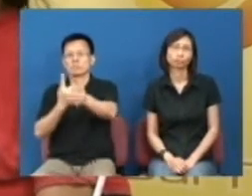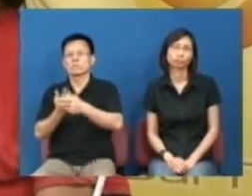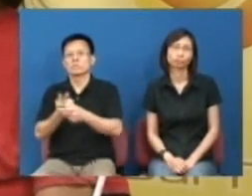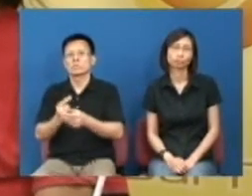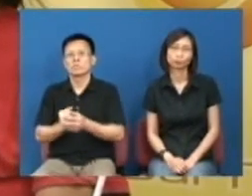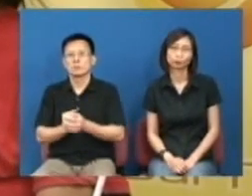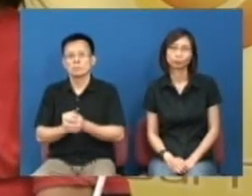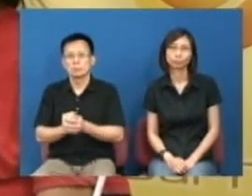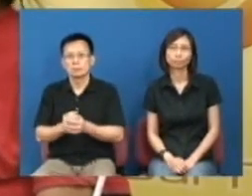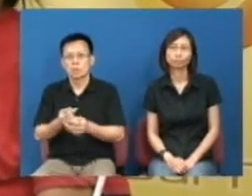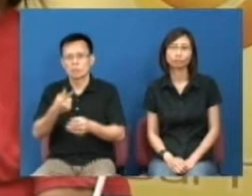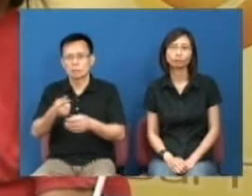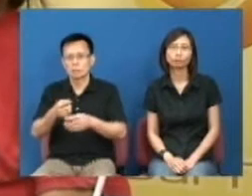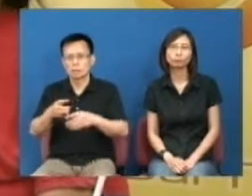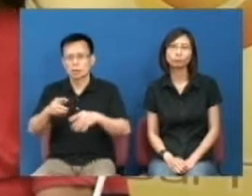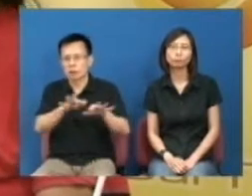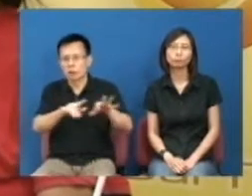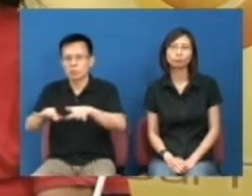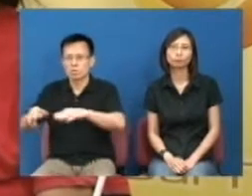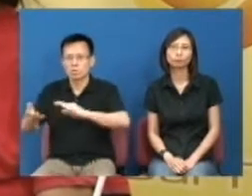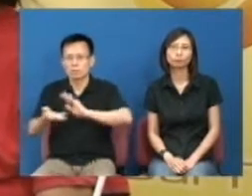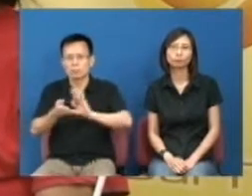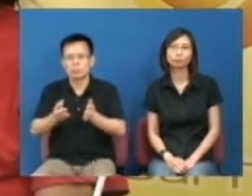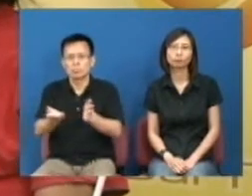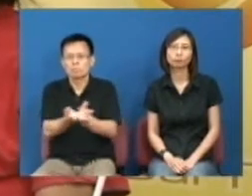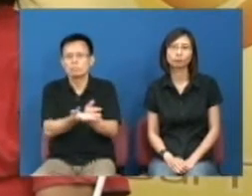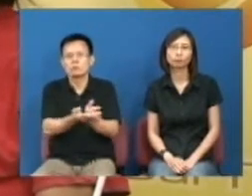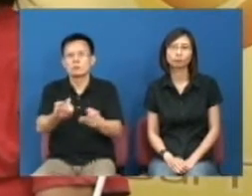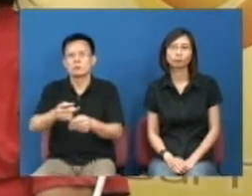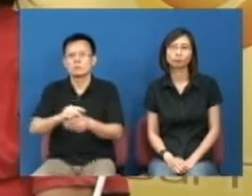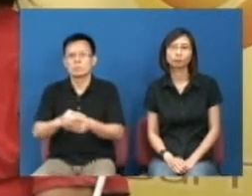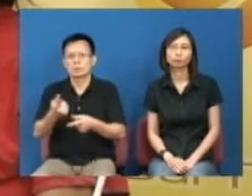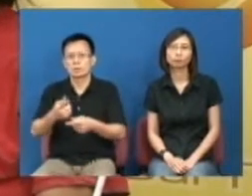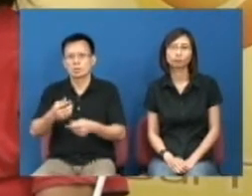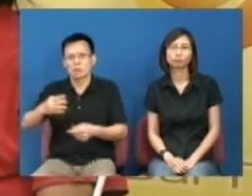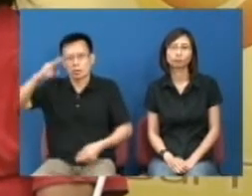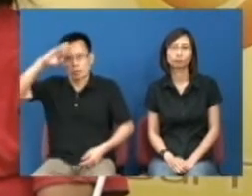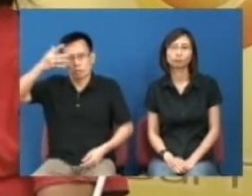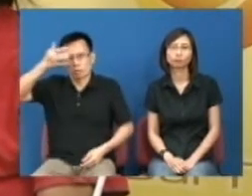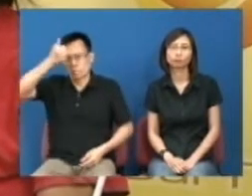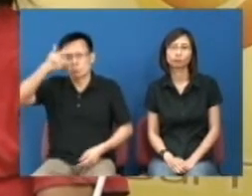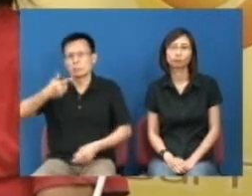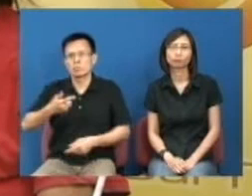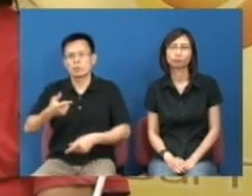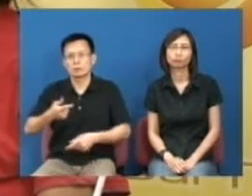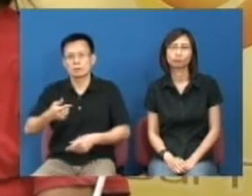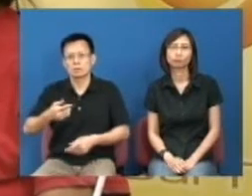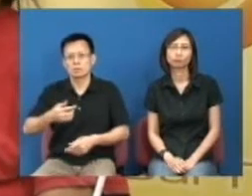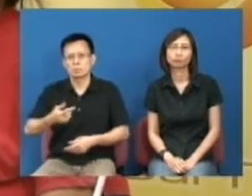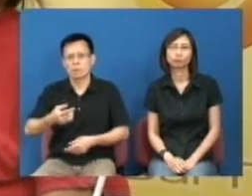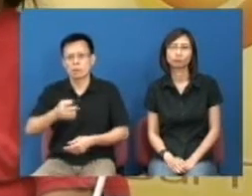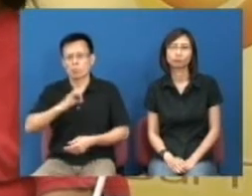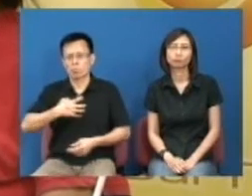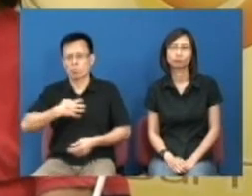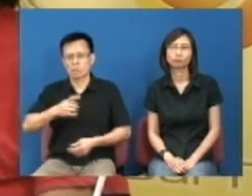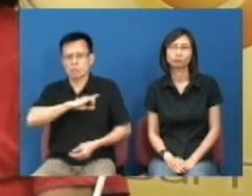者有啲喺海皮去啫嘛。咁老實講，這個曾偉雄呢個人咧，就係覺得佢係無上權威